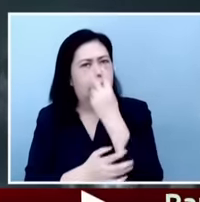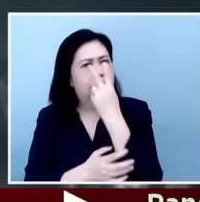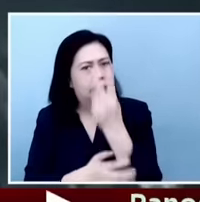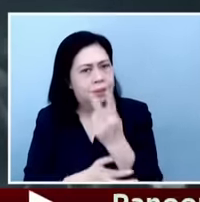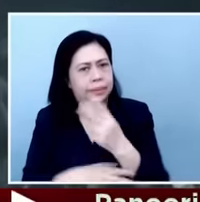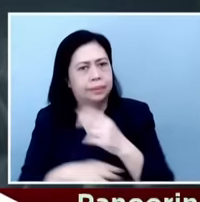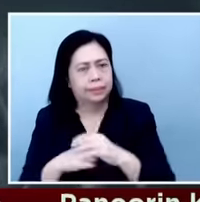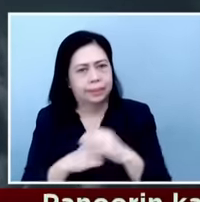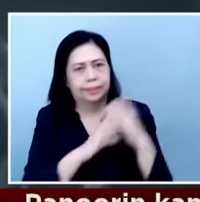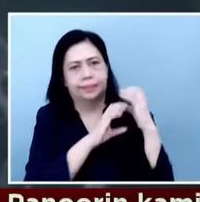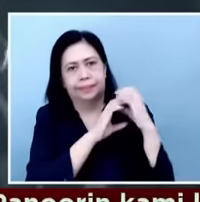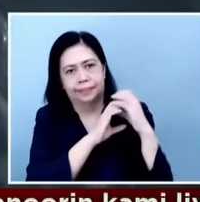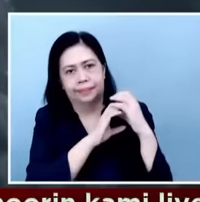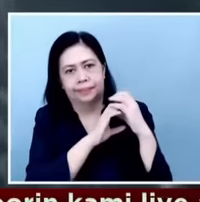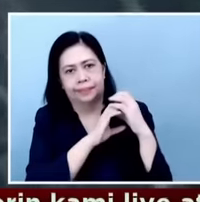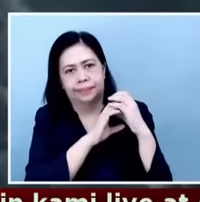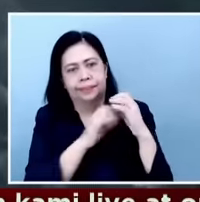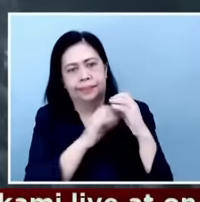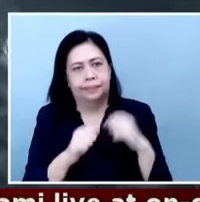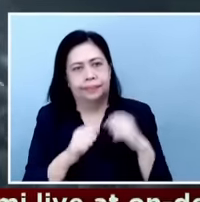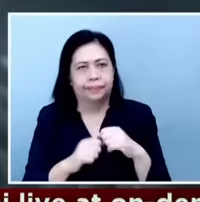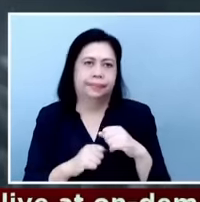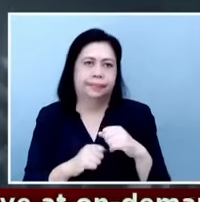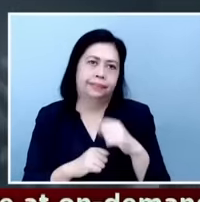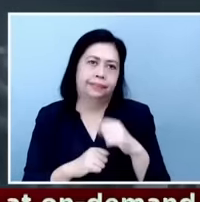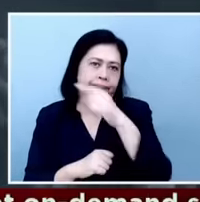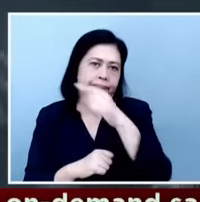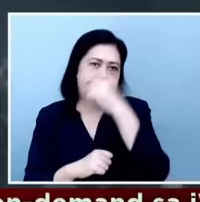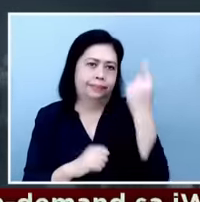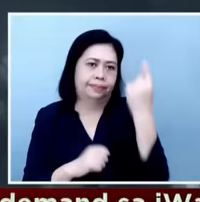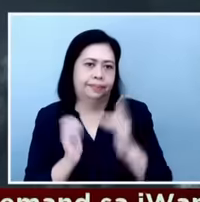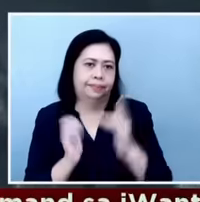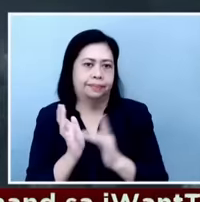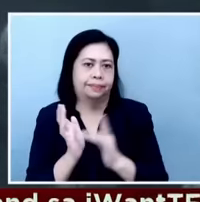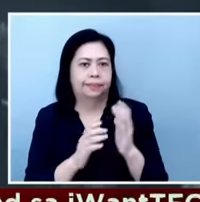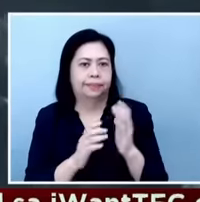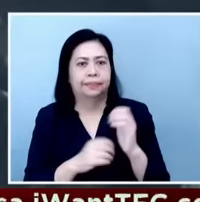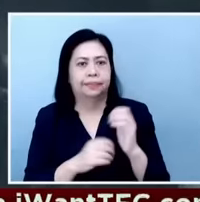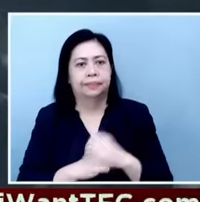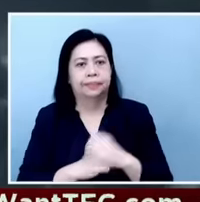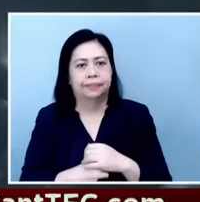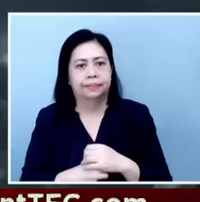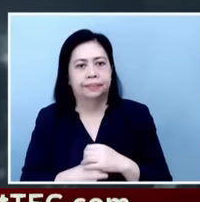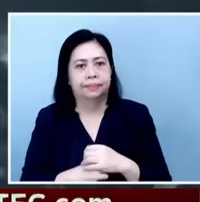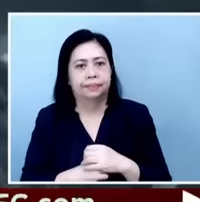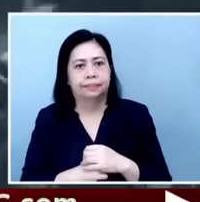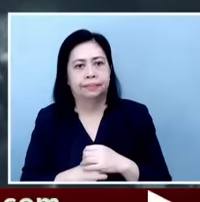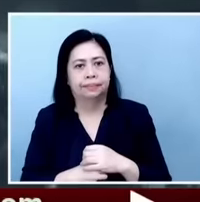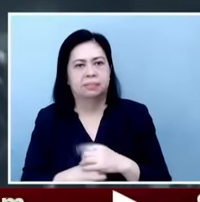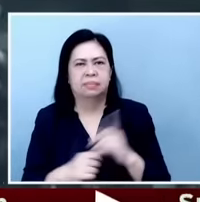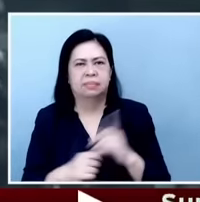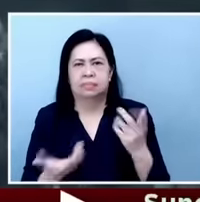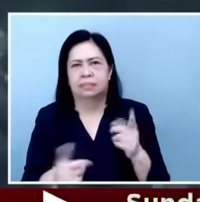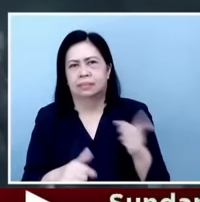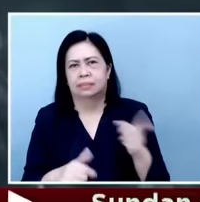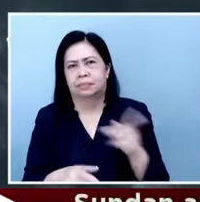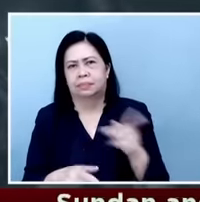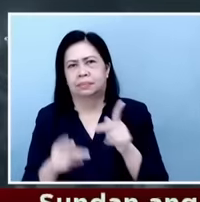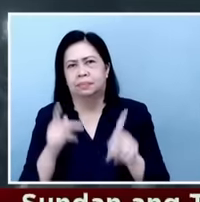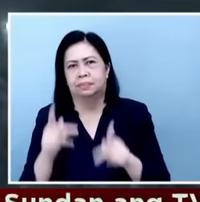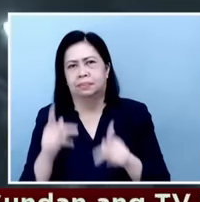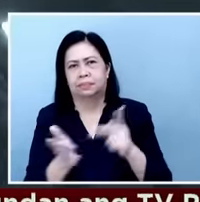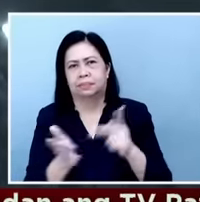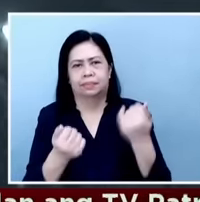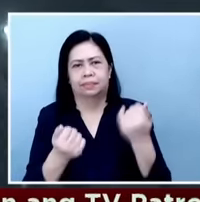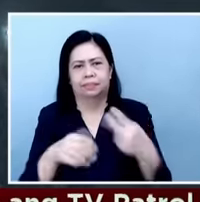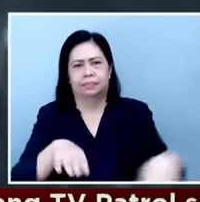ang andas ng mahal na poong Nazareno na kung saan ay hindi rin natin nasaway ang ating mga kababayan na umakyat